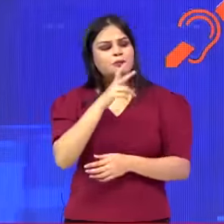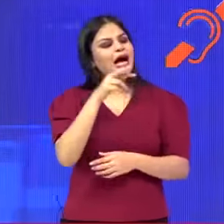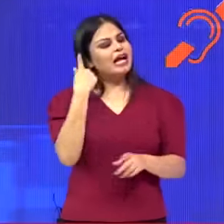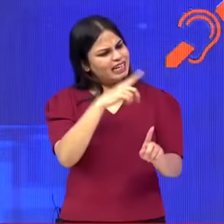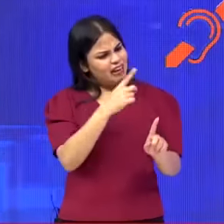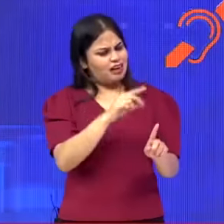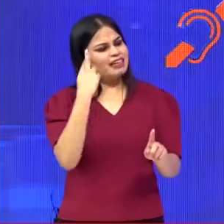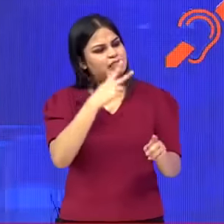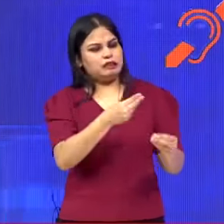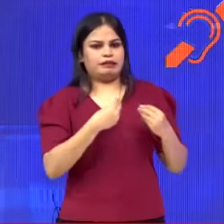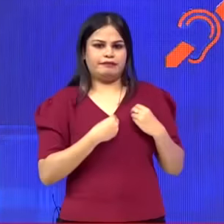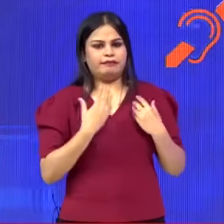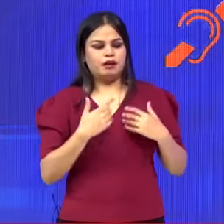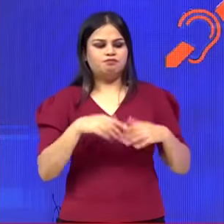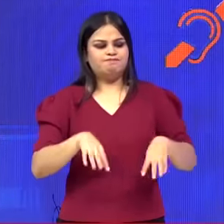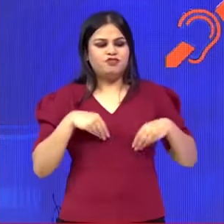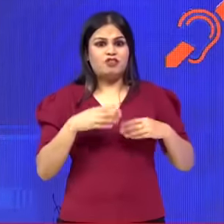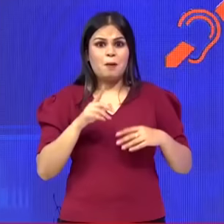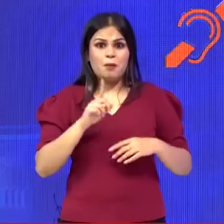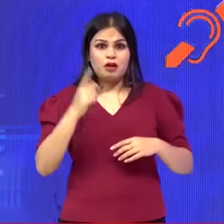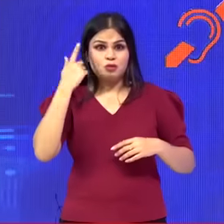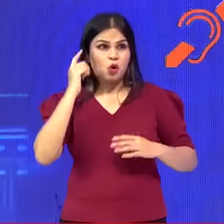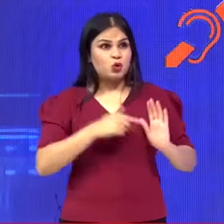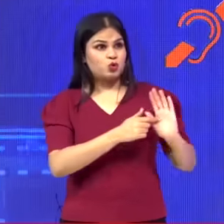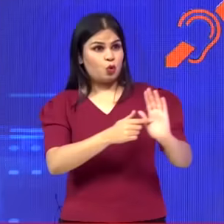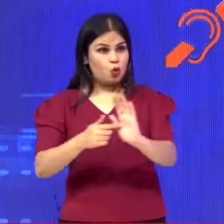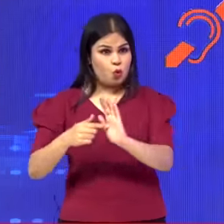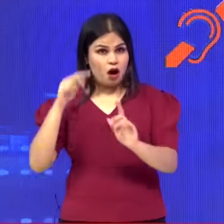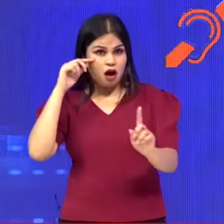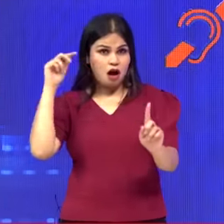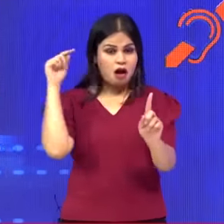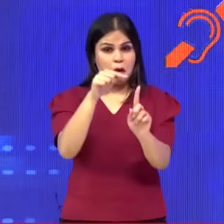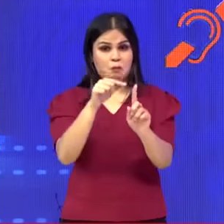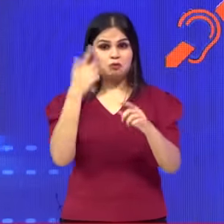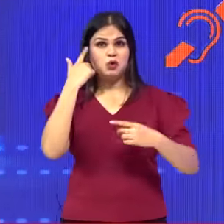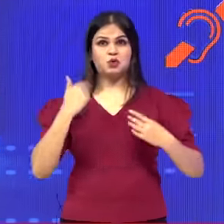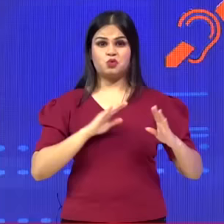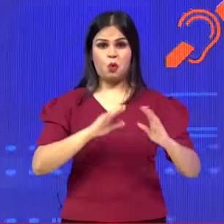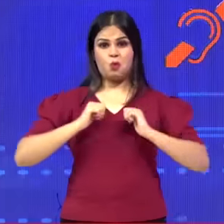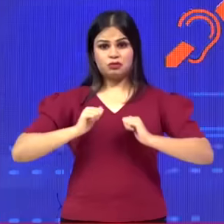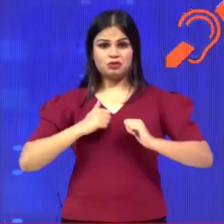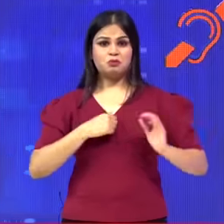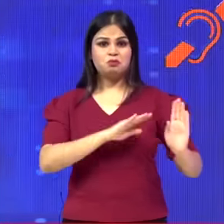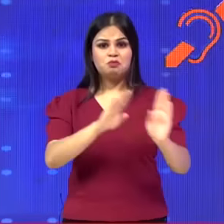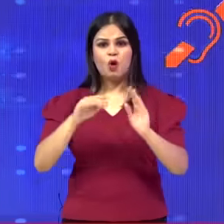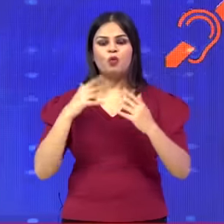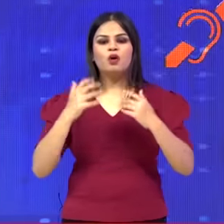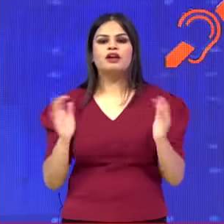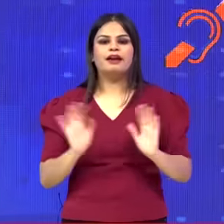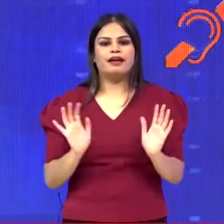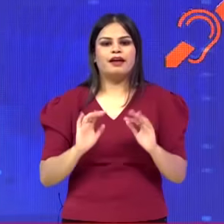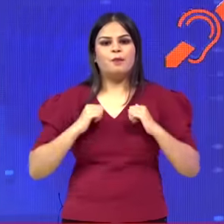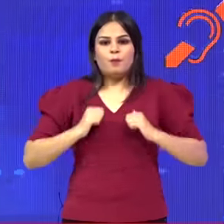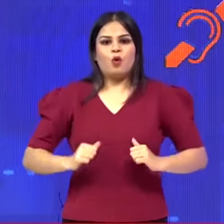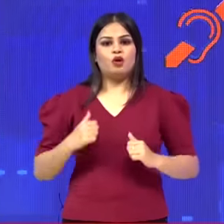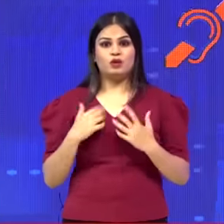और वो कोई एक्सपोज करने के लिए नहीं था, इंटेंशन बिल्कुल वैसा नहीं था, वो बॉडी दिखाने के